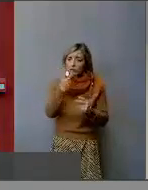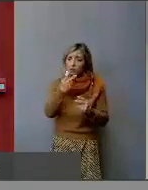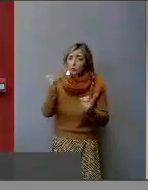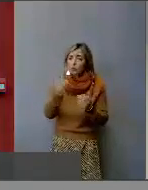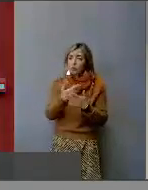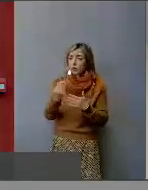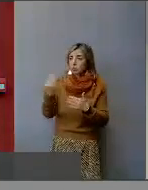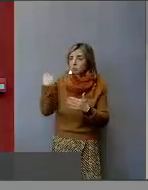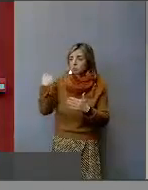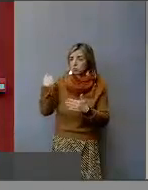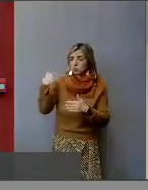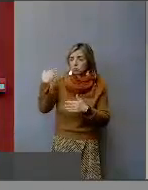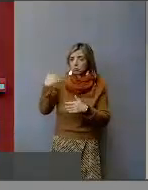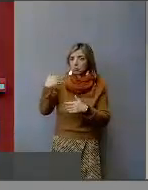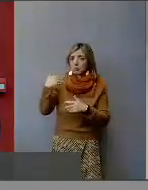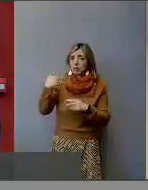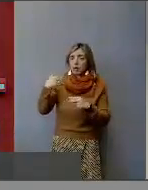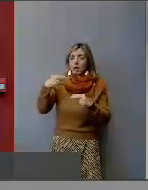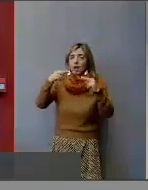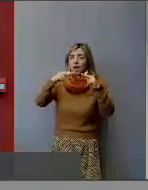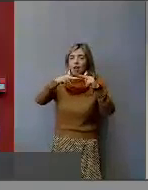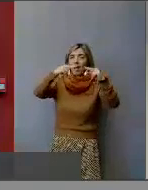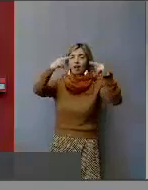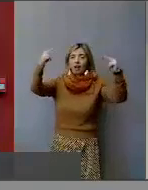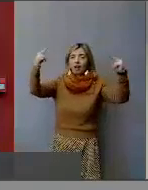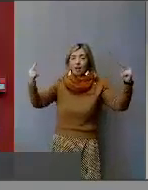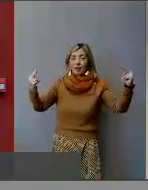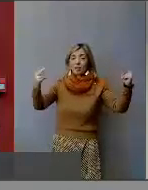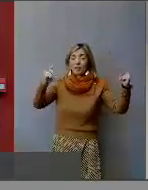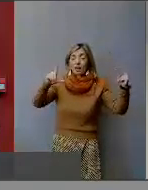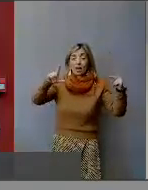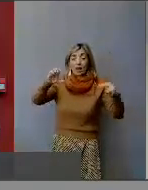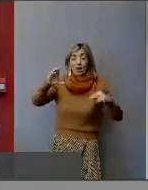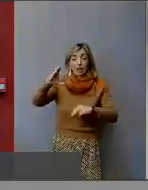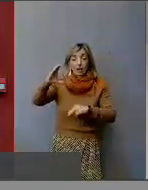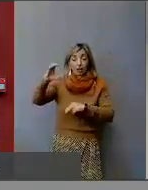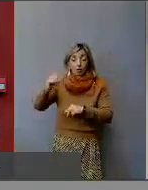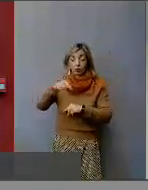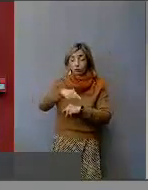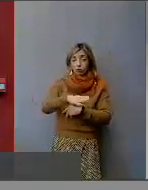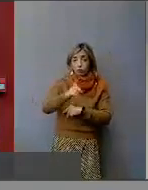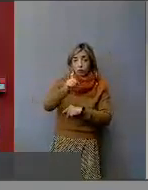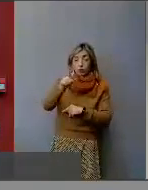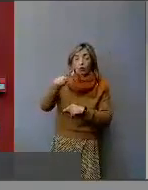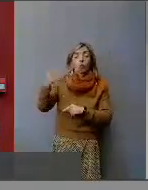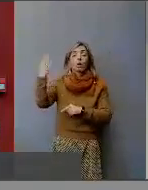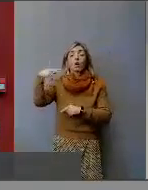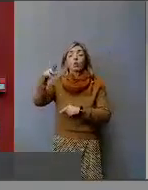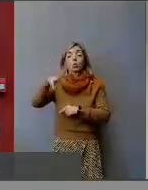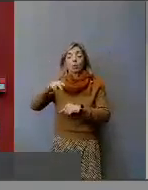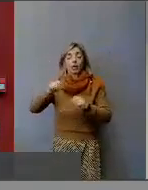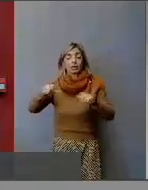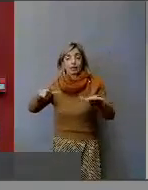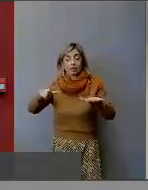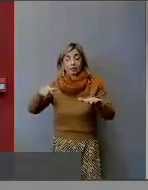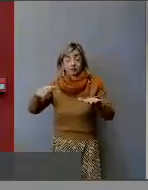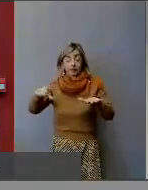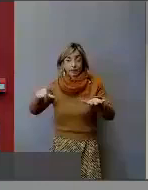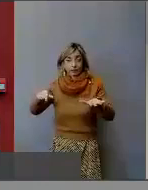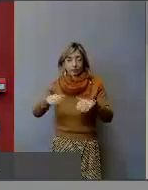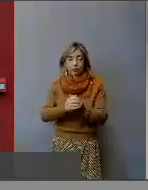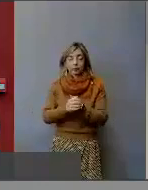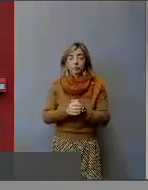fu crollo del cavalcavia di lecco va bene nel 2000 nel 2016 ha seguito poi quindi di